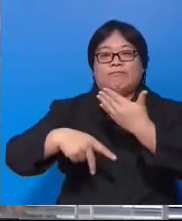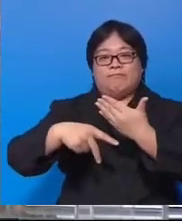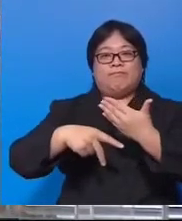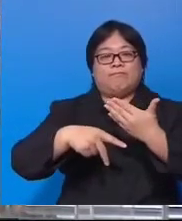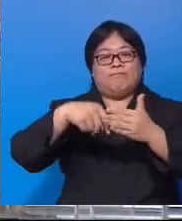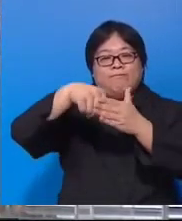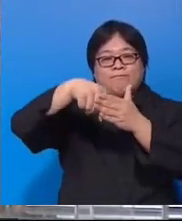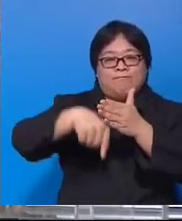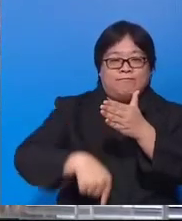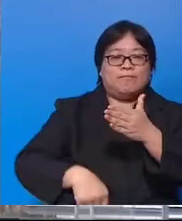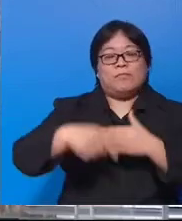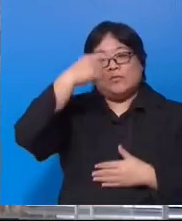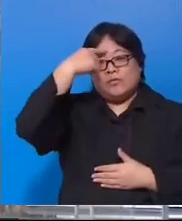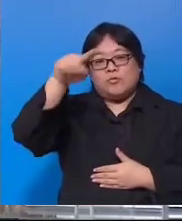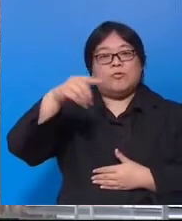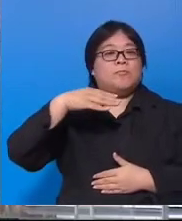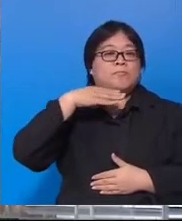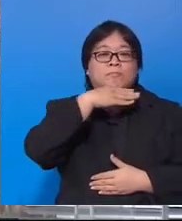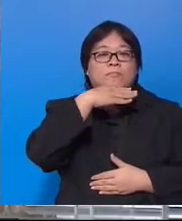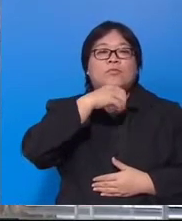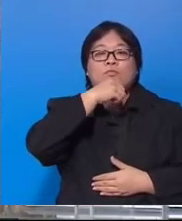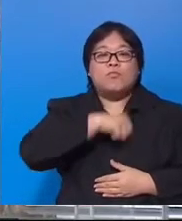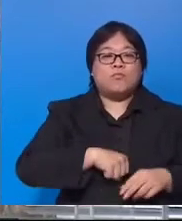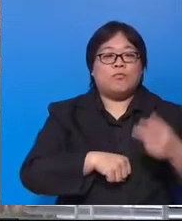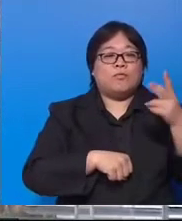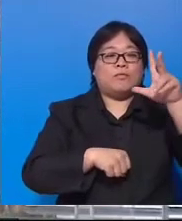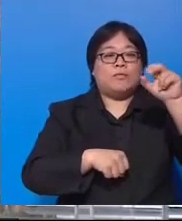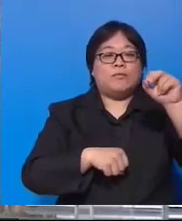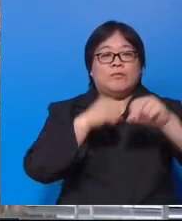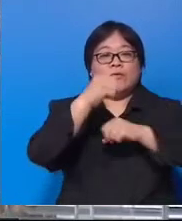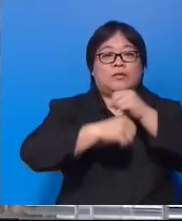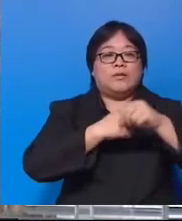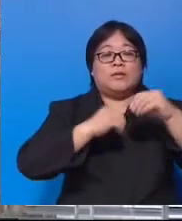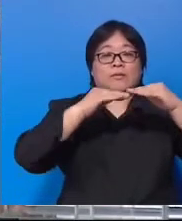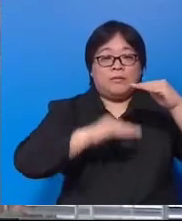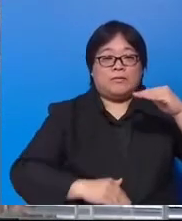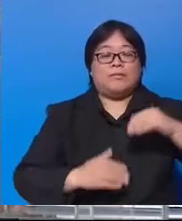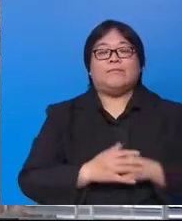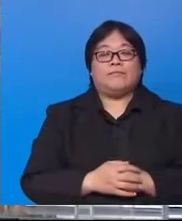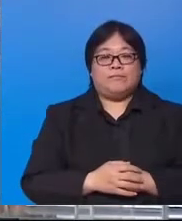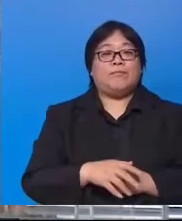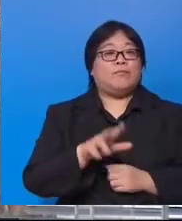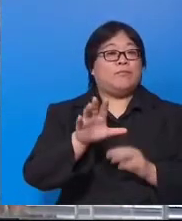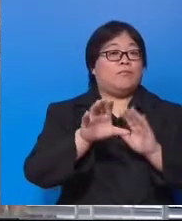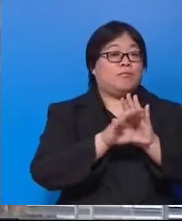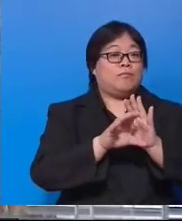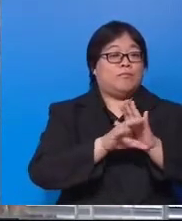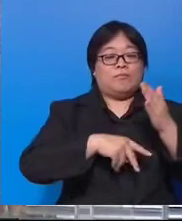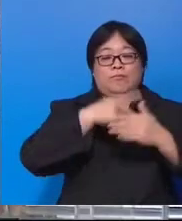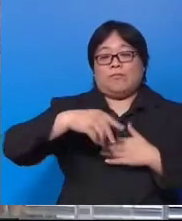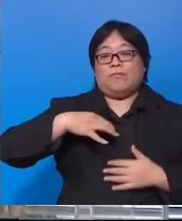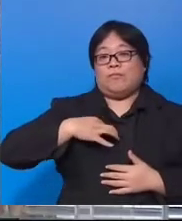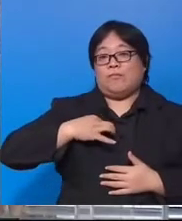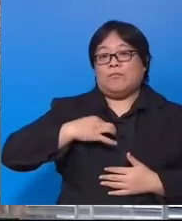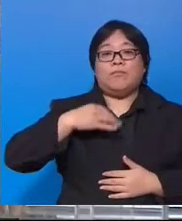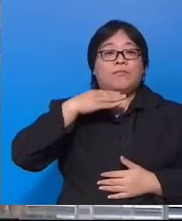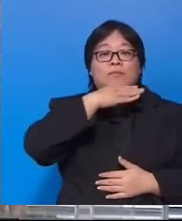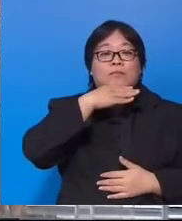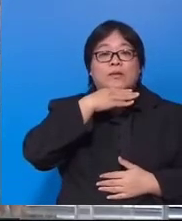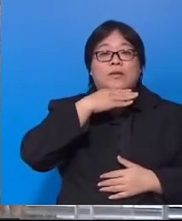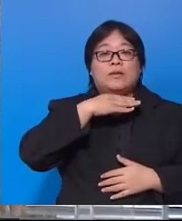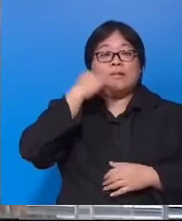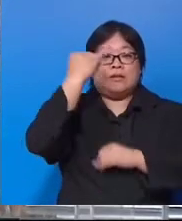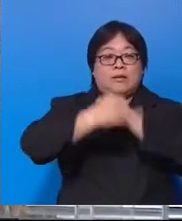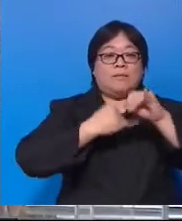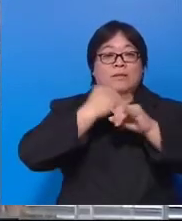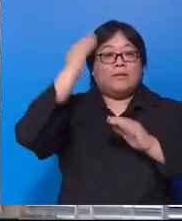komprehensif khusus untuk belia-belia berumur 30 tahun ke bawah. Contohnya, program kesukarelawanan belia